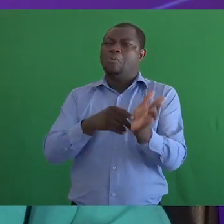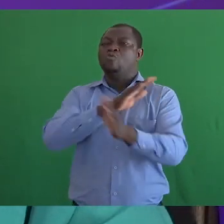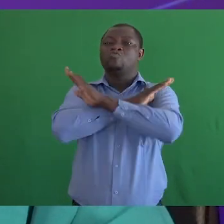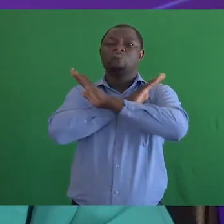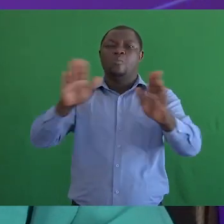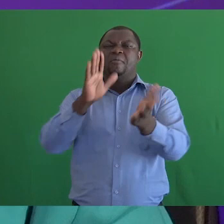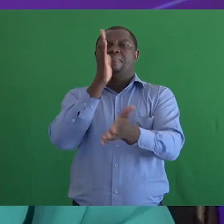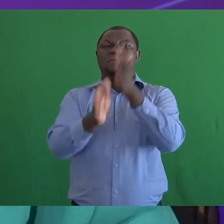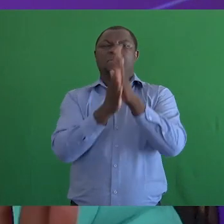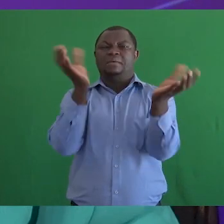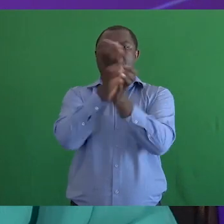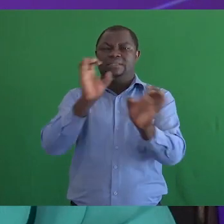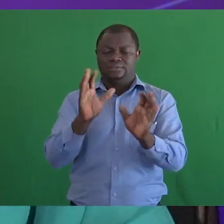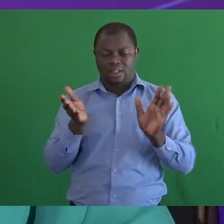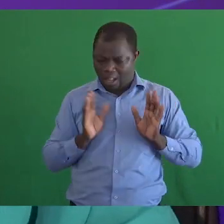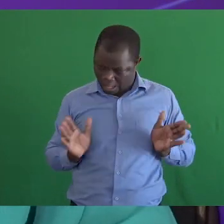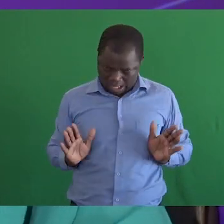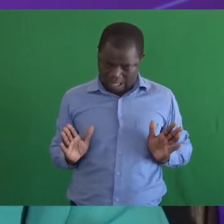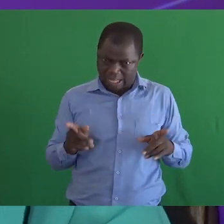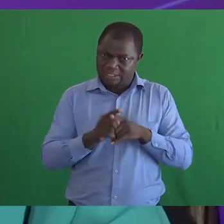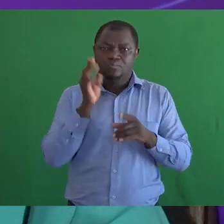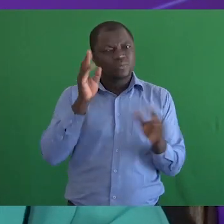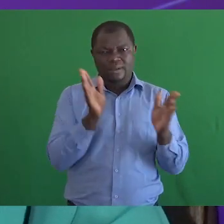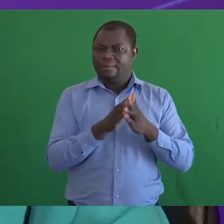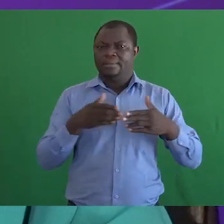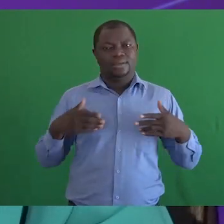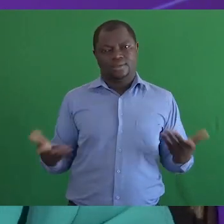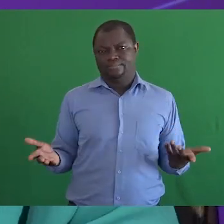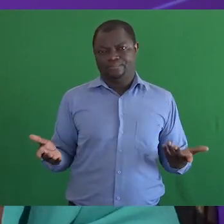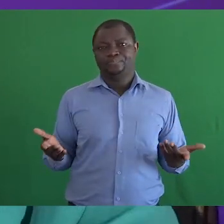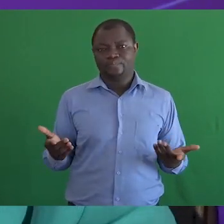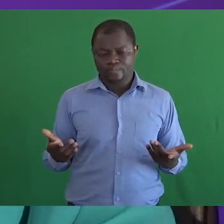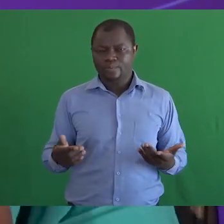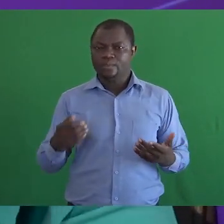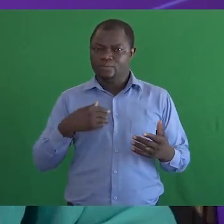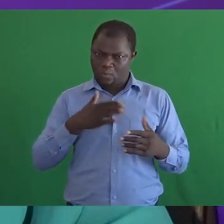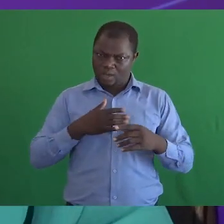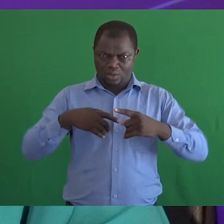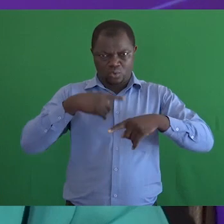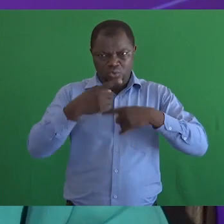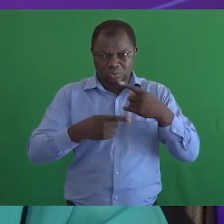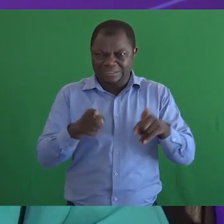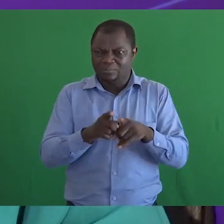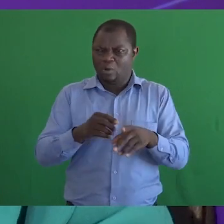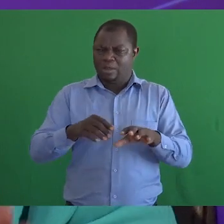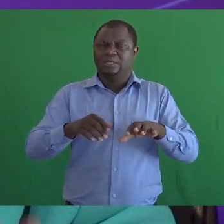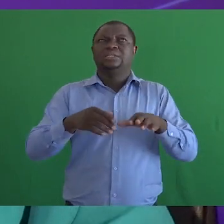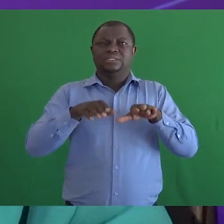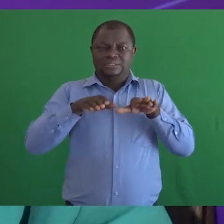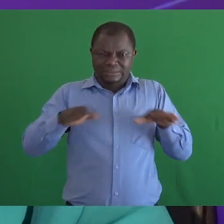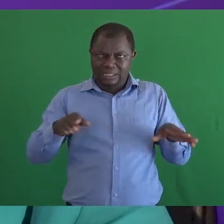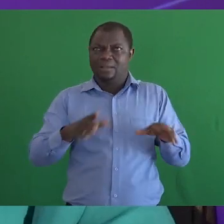sei. Aiwa azvina zvazvinokatikanganisa izvozvo tinogona kungoramba chakaparadzaniswa nerufu